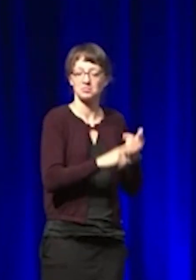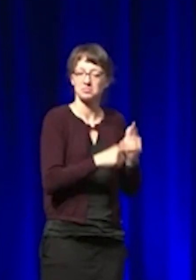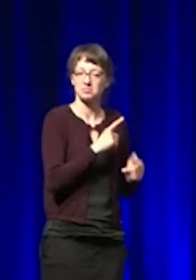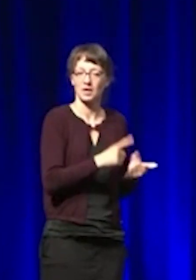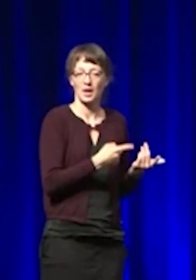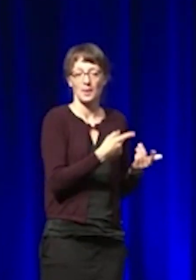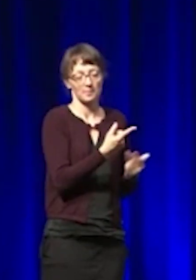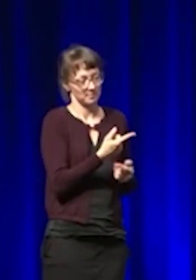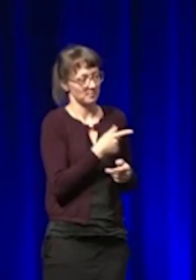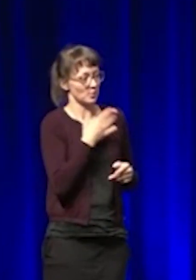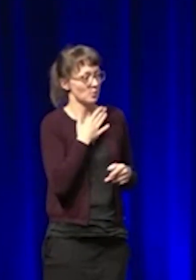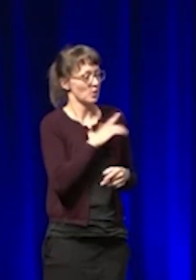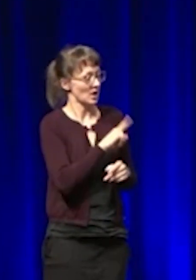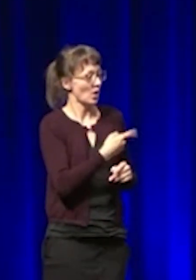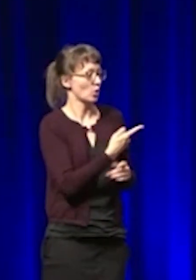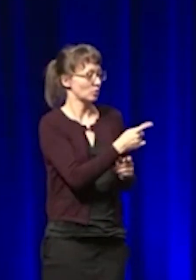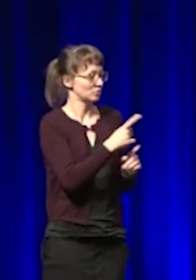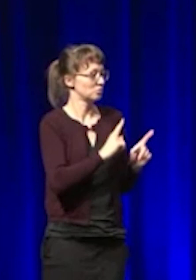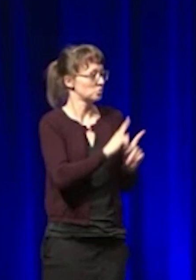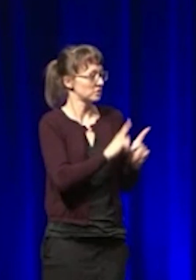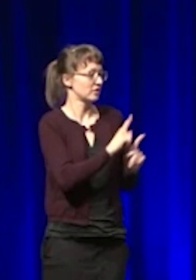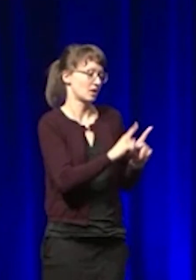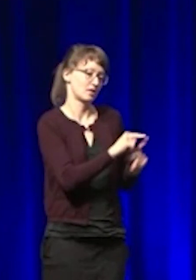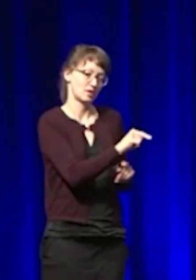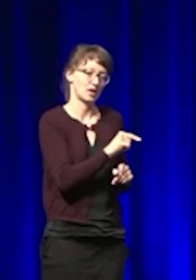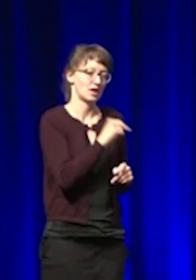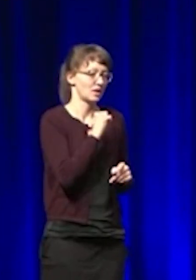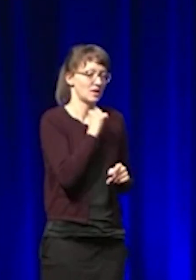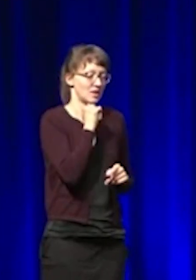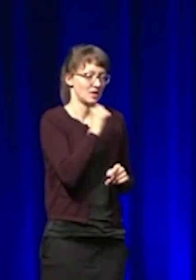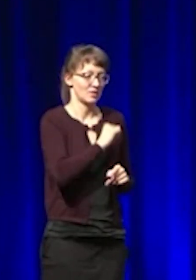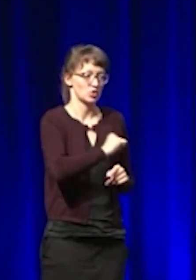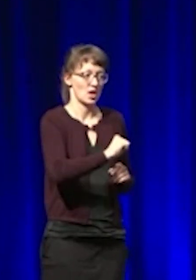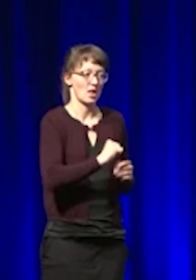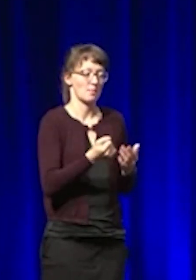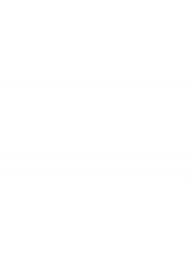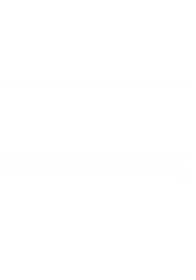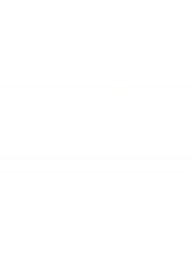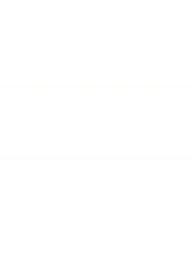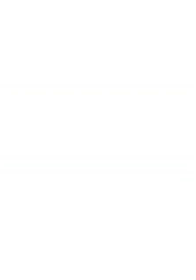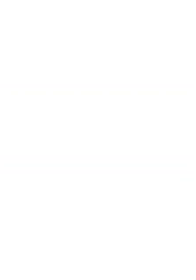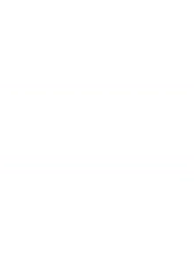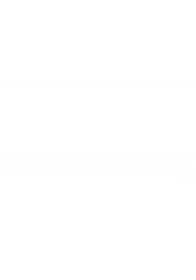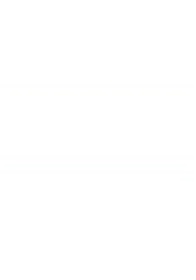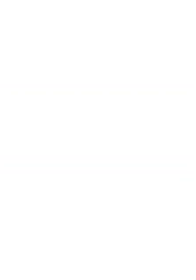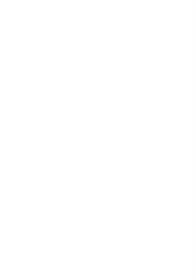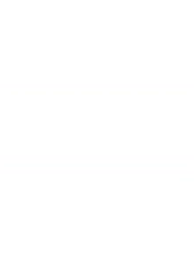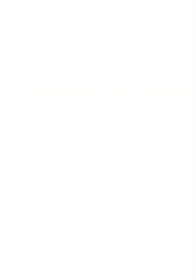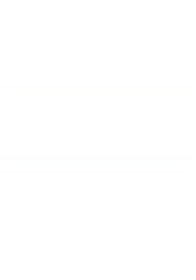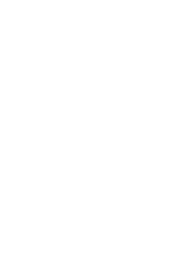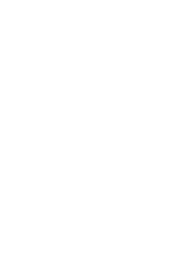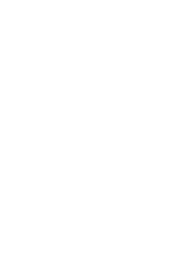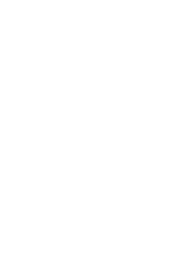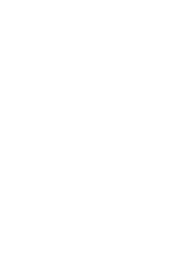erwärmen, stark zu machen und nicht da leichtfertig die letzte große Baulandreserve mit aus der Hand zu geben. Ich denke, das wäre